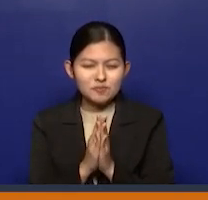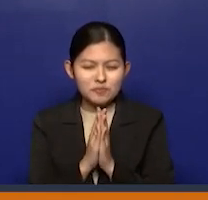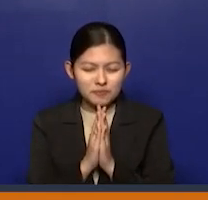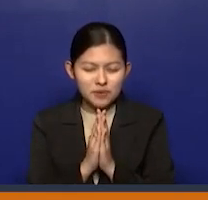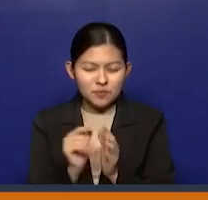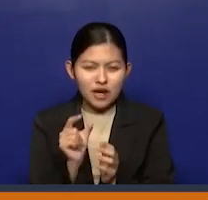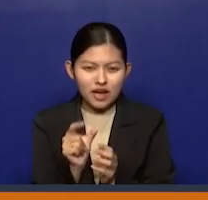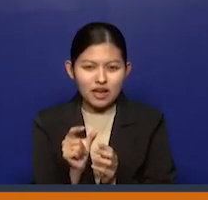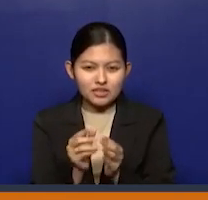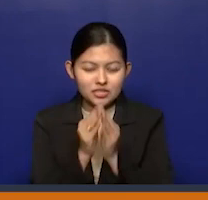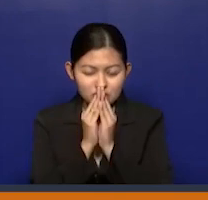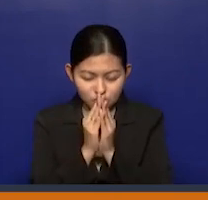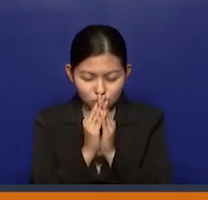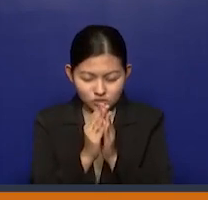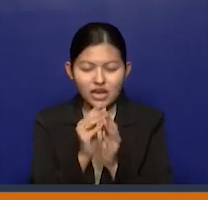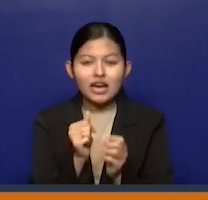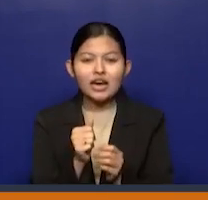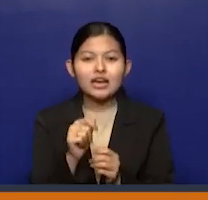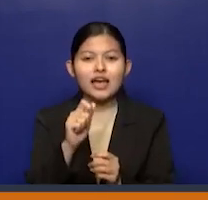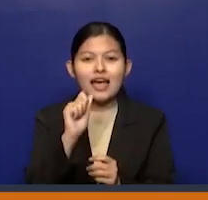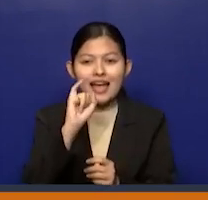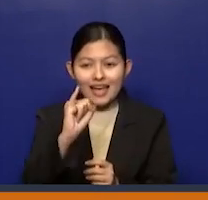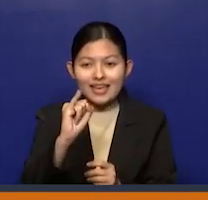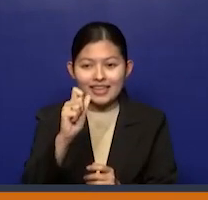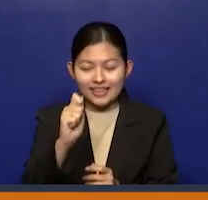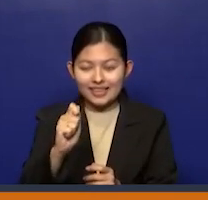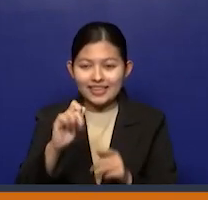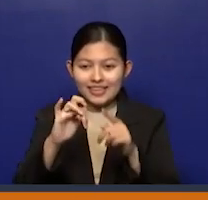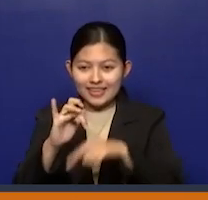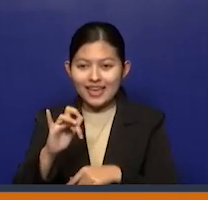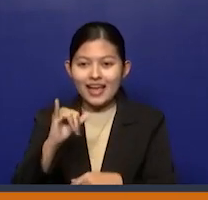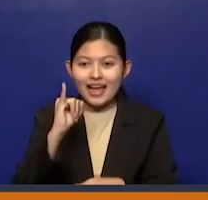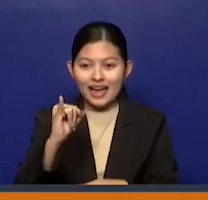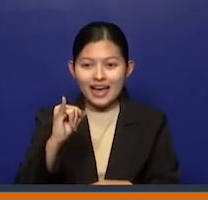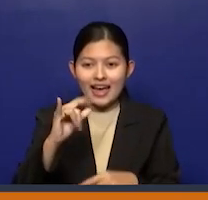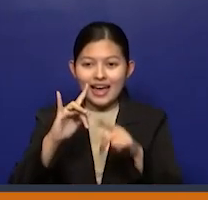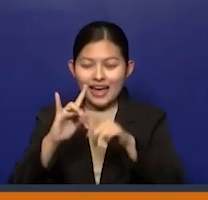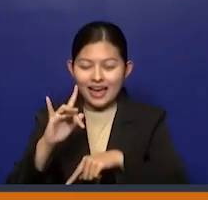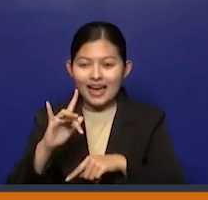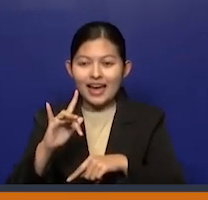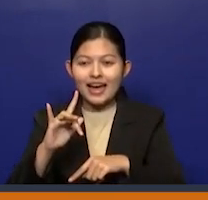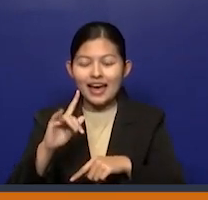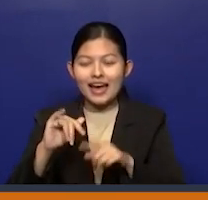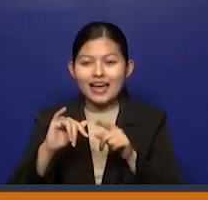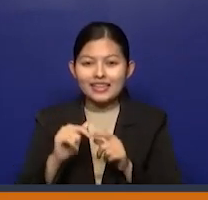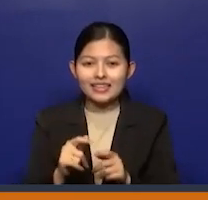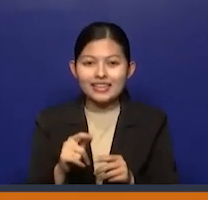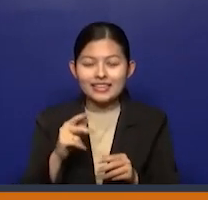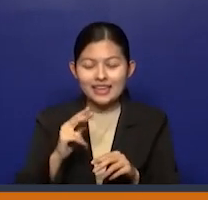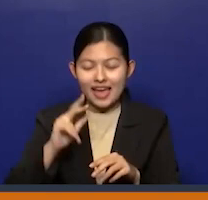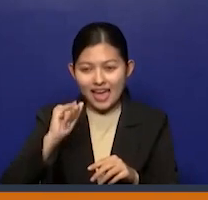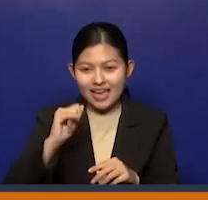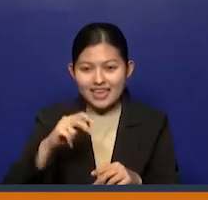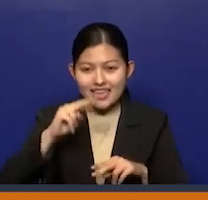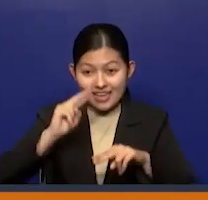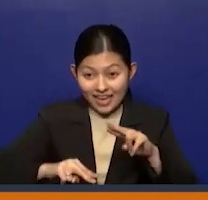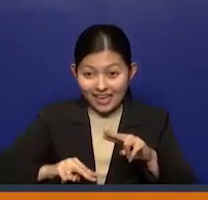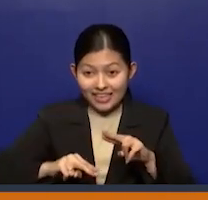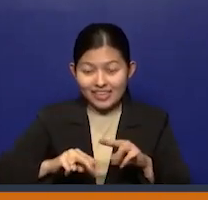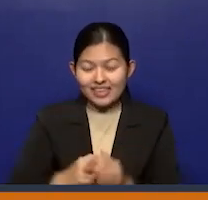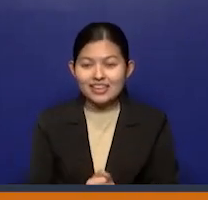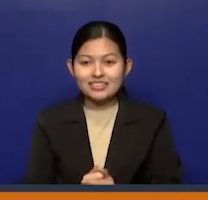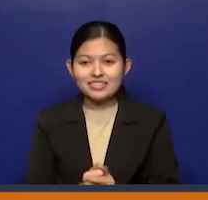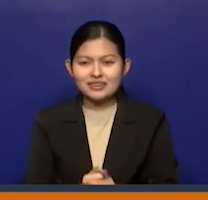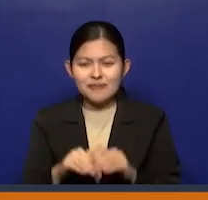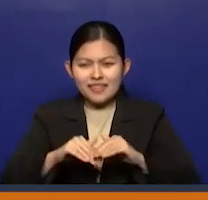นะครับที่หลายคนก็นิยมบูชากันนะครับถ้าเราไปดูในนครศรีธรรมราชเราจะ